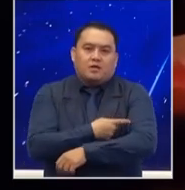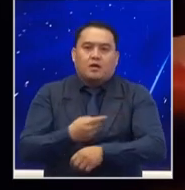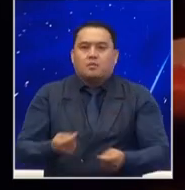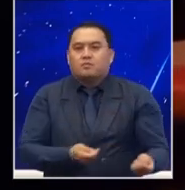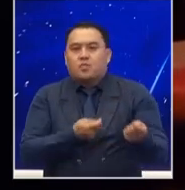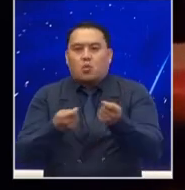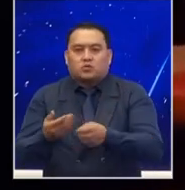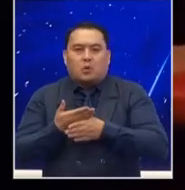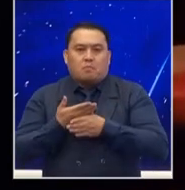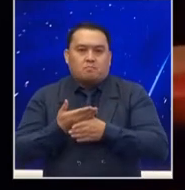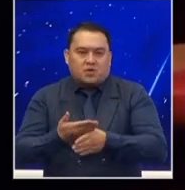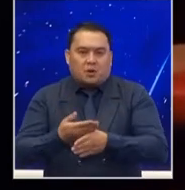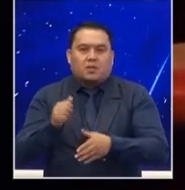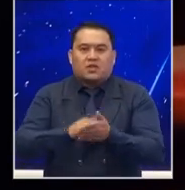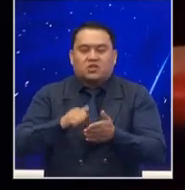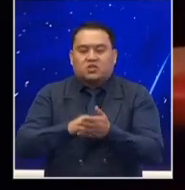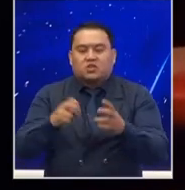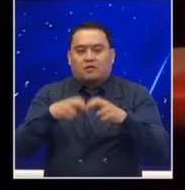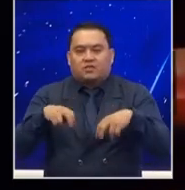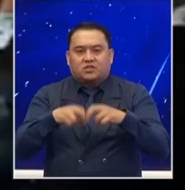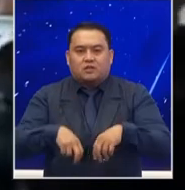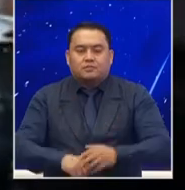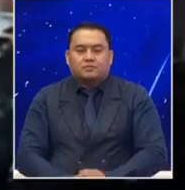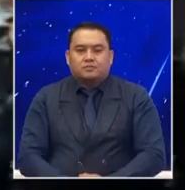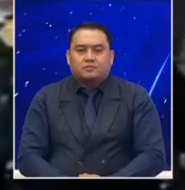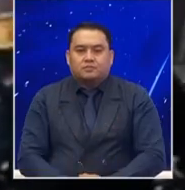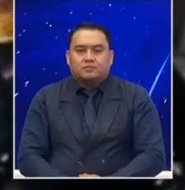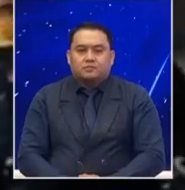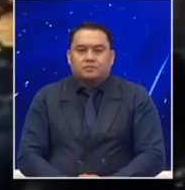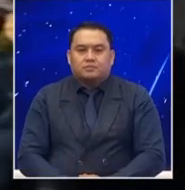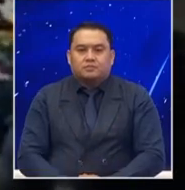Центра медицины катастроф. Причина пожара выясняется.